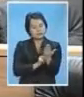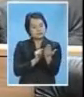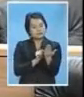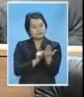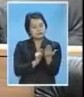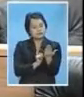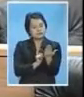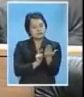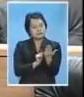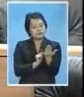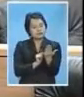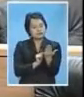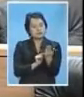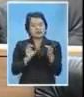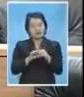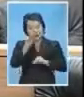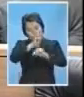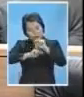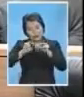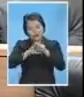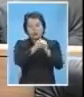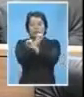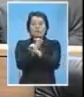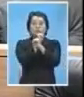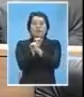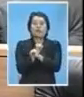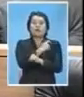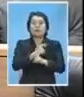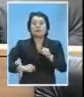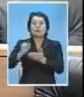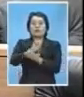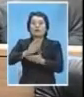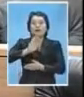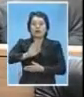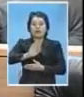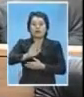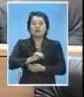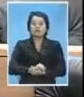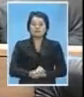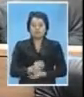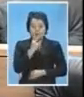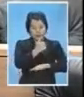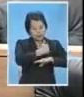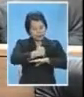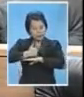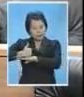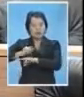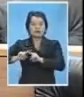ว่าด้วยการปกป้องสถาบันพอผมมาดูในคณะรัฐมนตรีมาดูในอีกหลาย